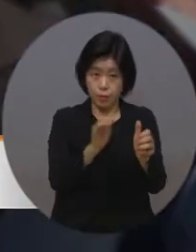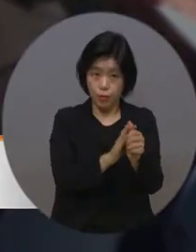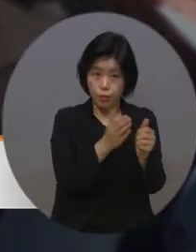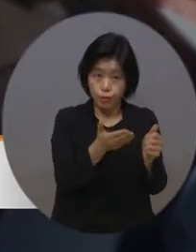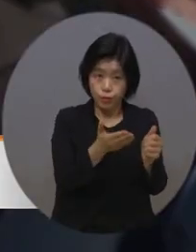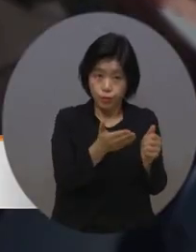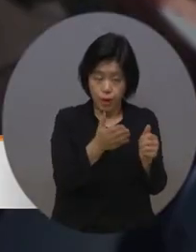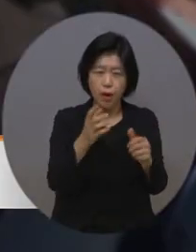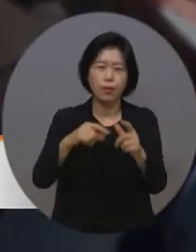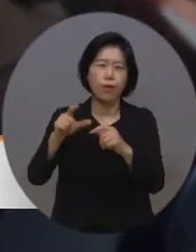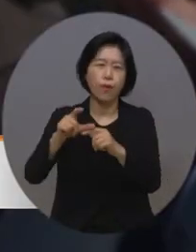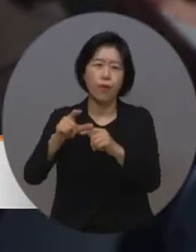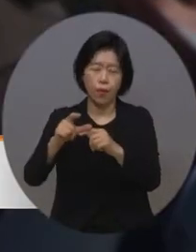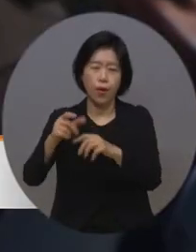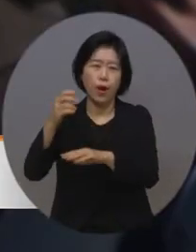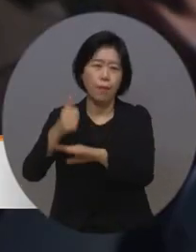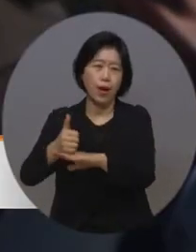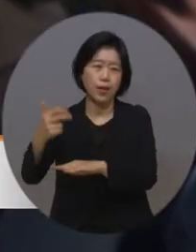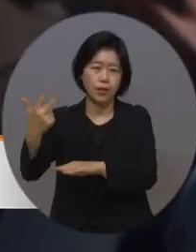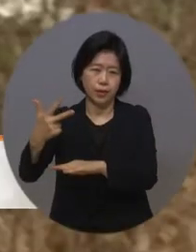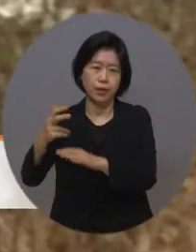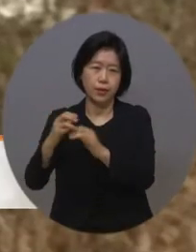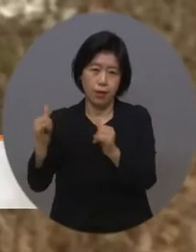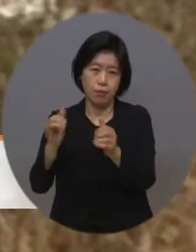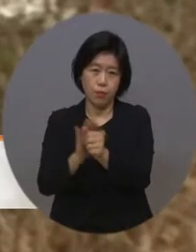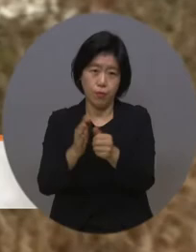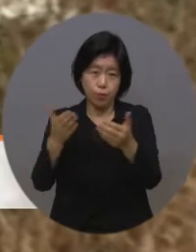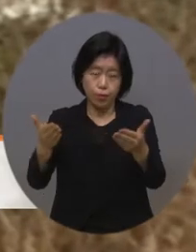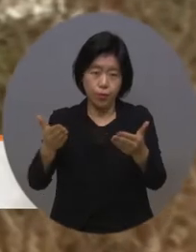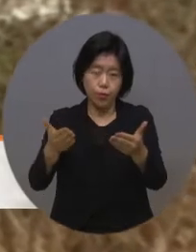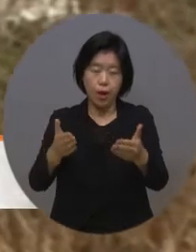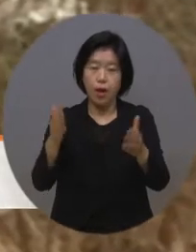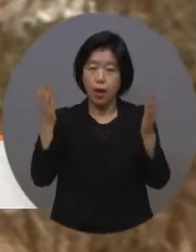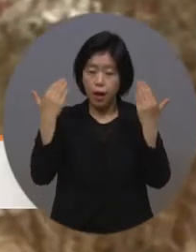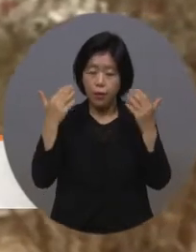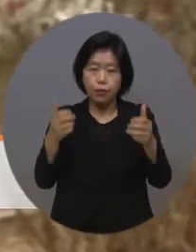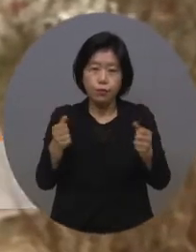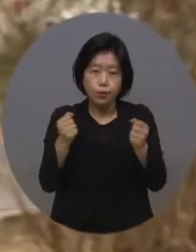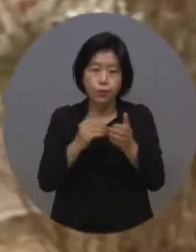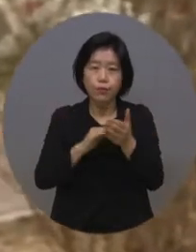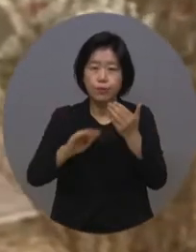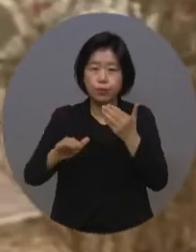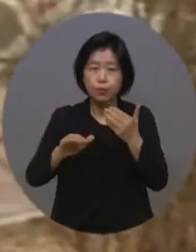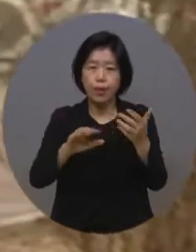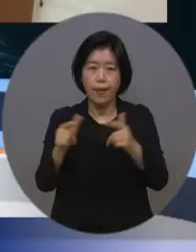확대해 장애 학생의 졸업 후 원활한 사회 진입을 위한 진로 지도에 나섭니다.